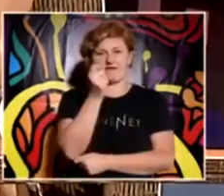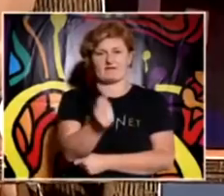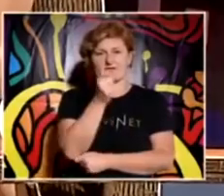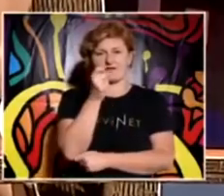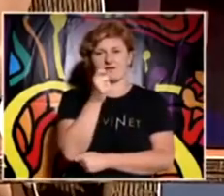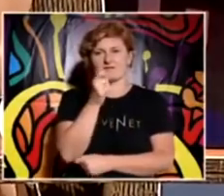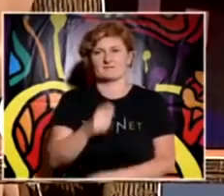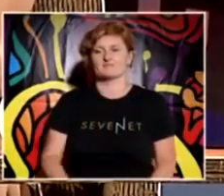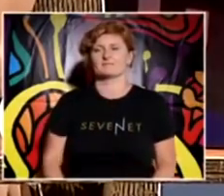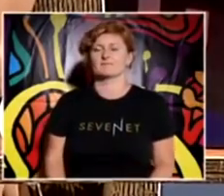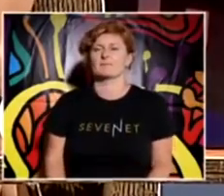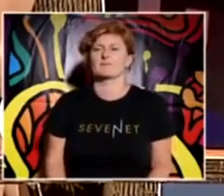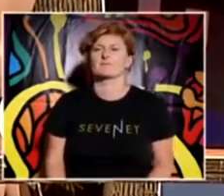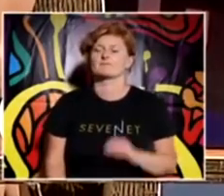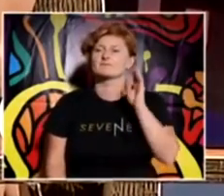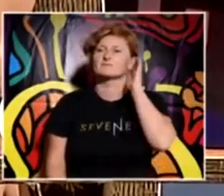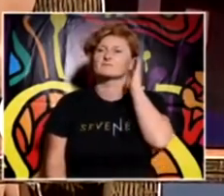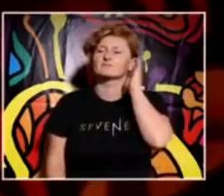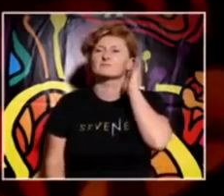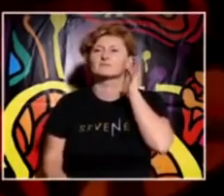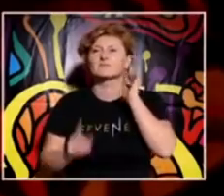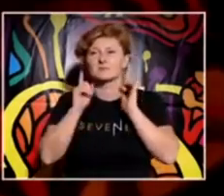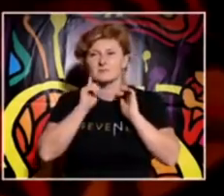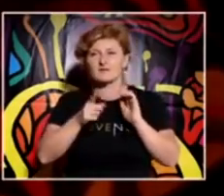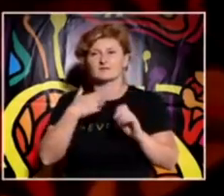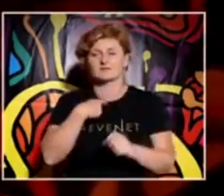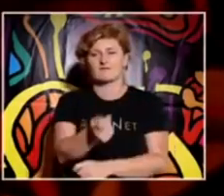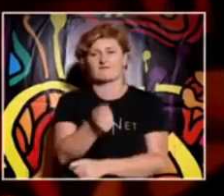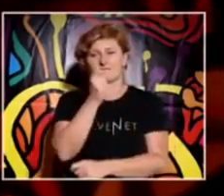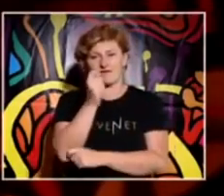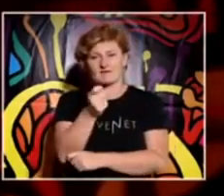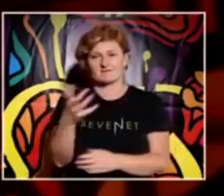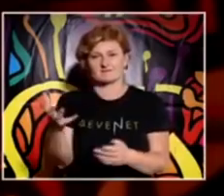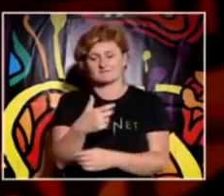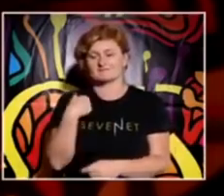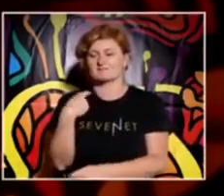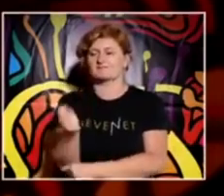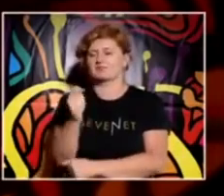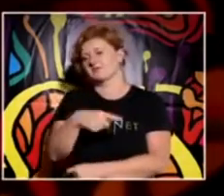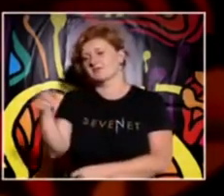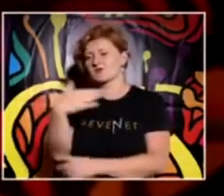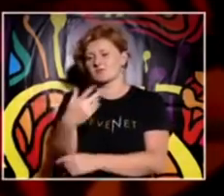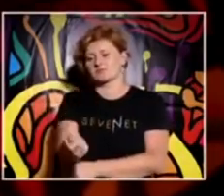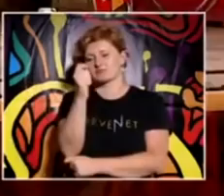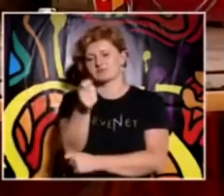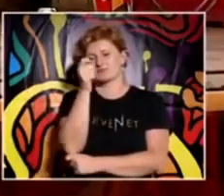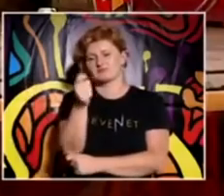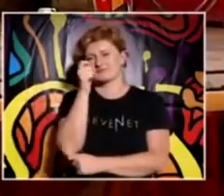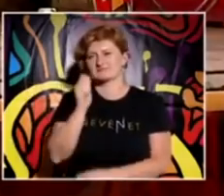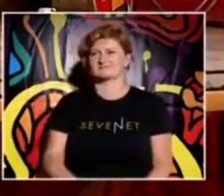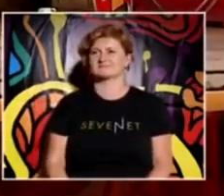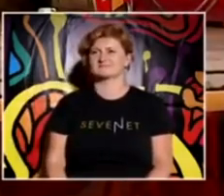stanie zrobić nieużytek, to naprawdę na północy... Zabieramy wędkę, zatrzymujemy się nad rzeką, mówię do starego, idź na łów trochę ryb. Widziałeś, jak ci faceci w jaskini to